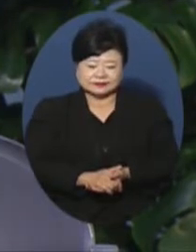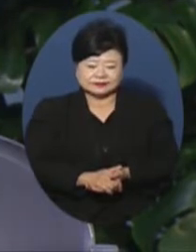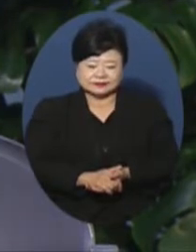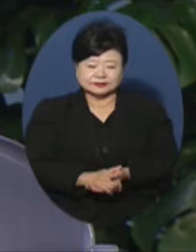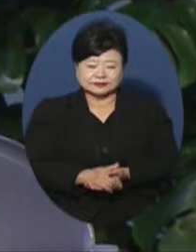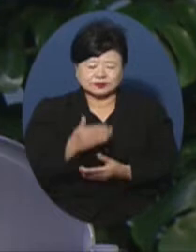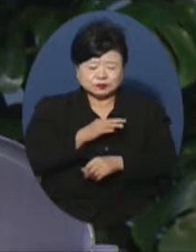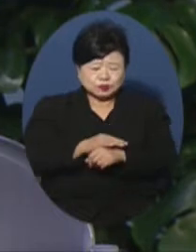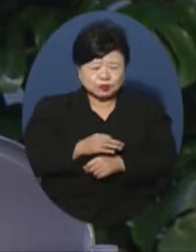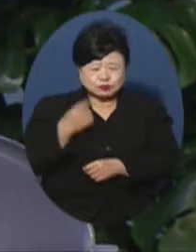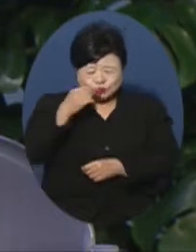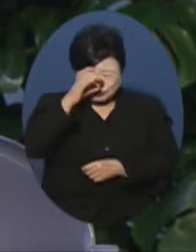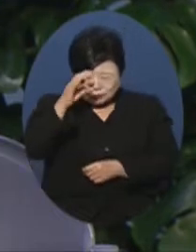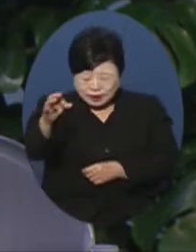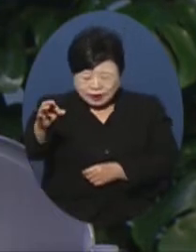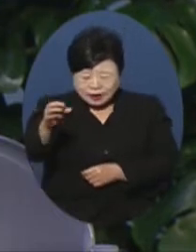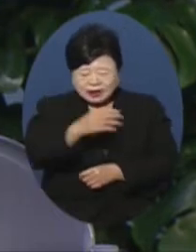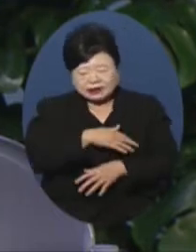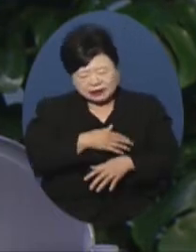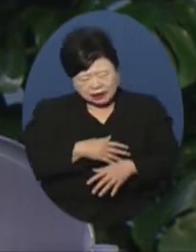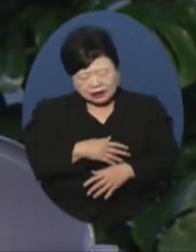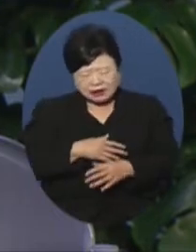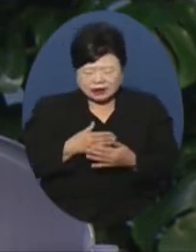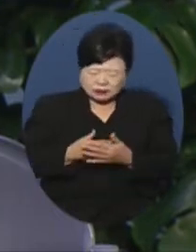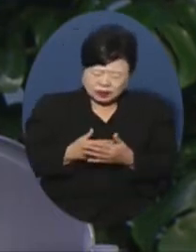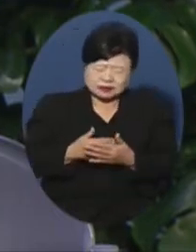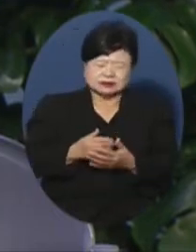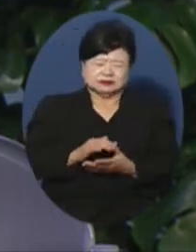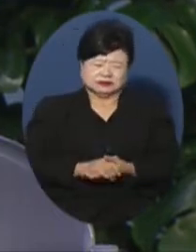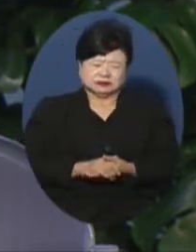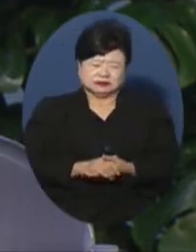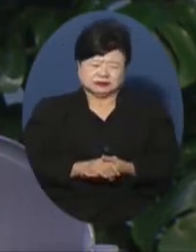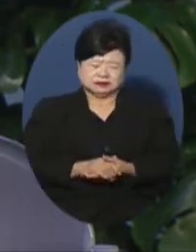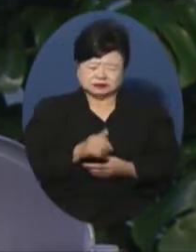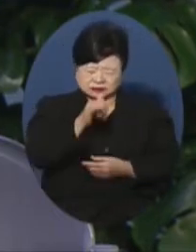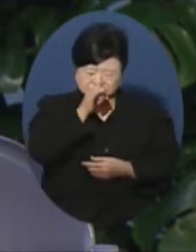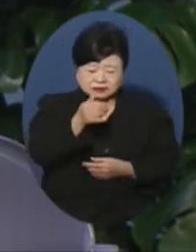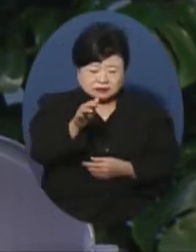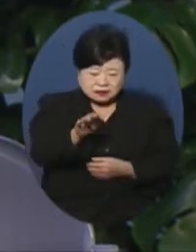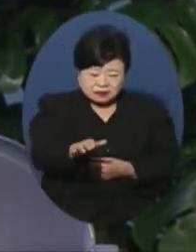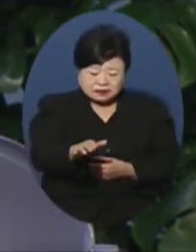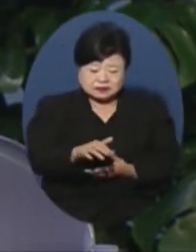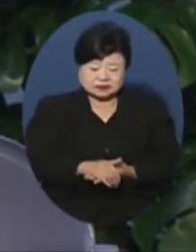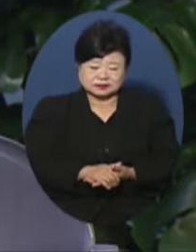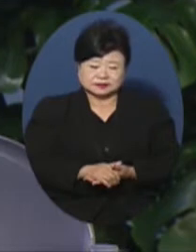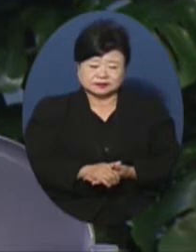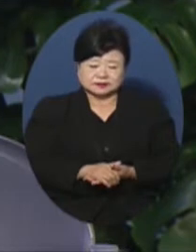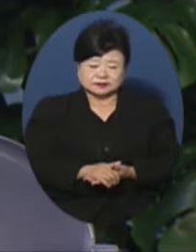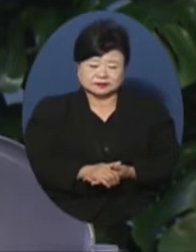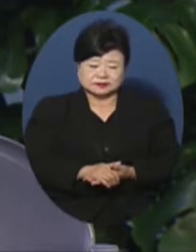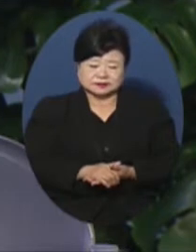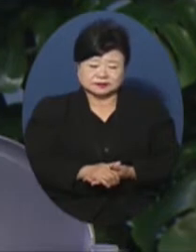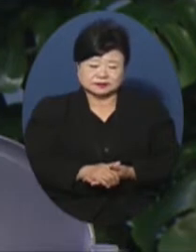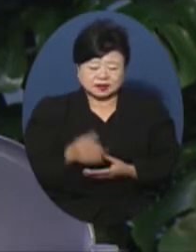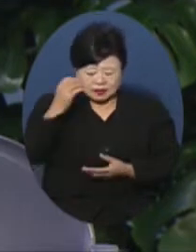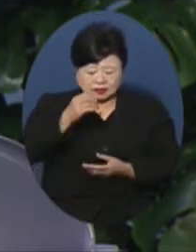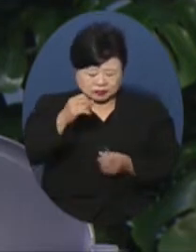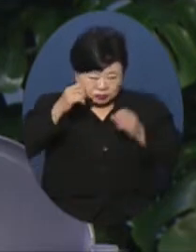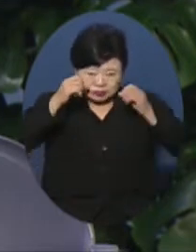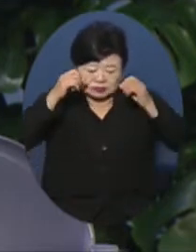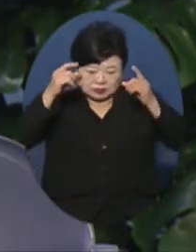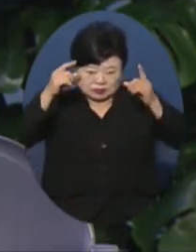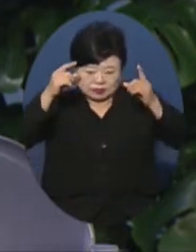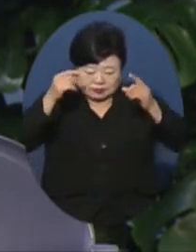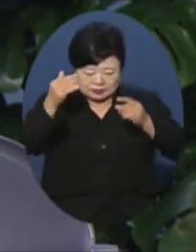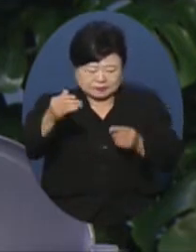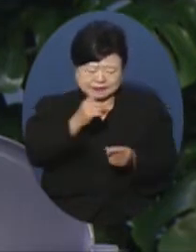육의 눈으로 보면 우리같이 약하고 불안한 존재가 없습니다. 그러나 양적으로 눈으로